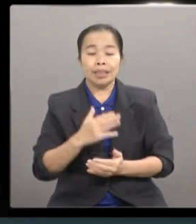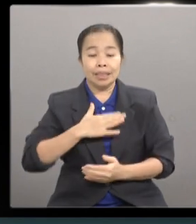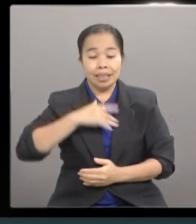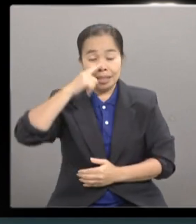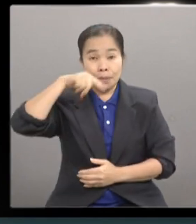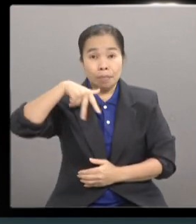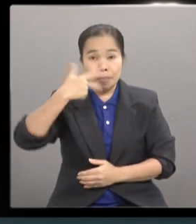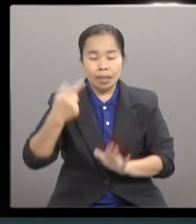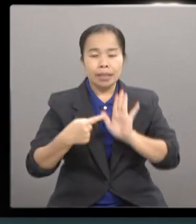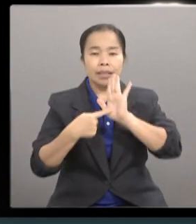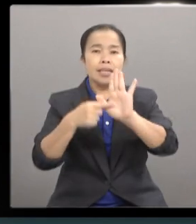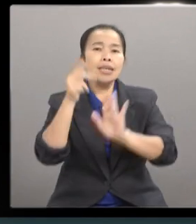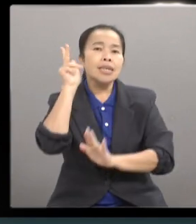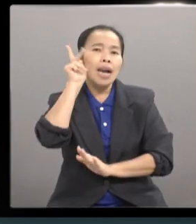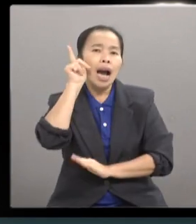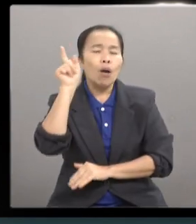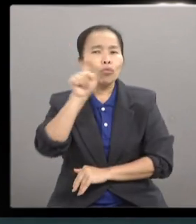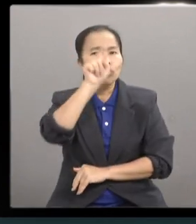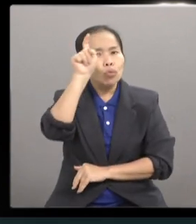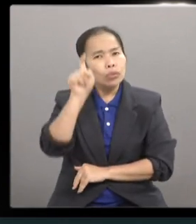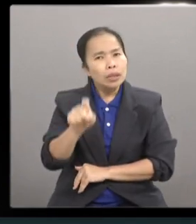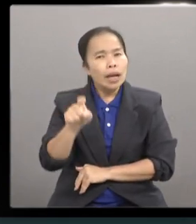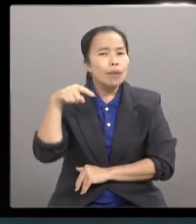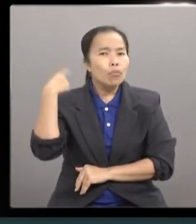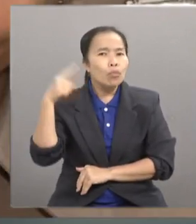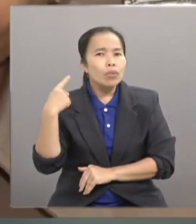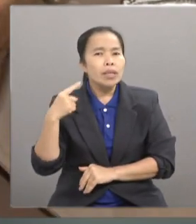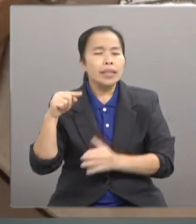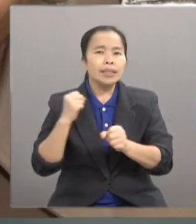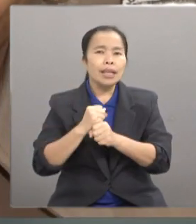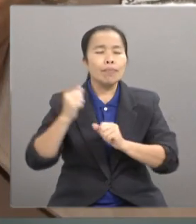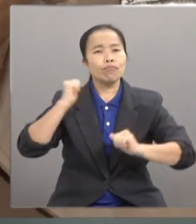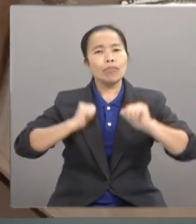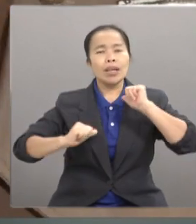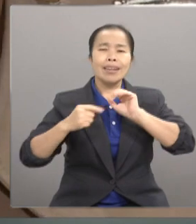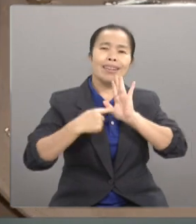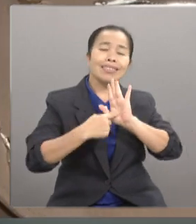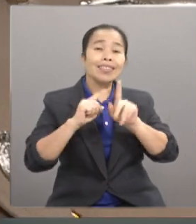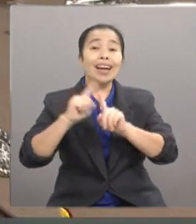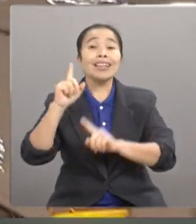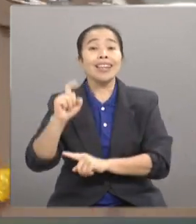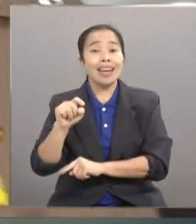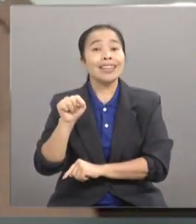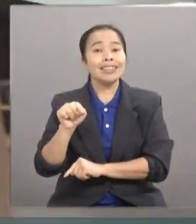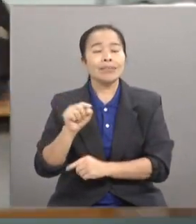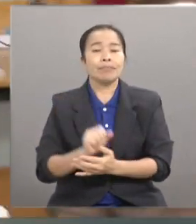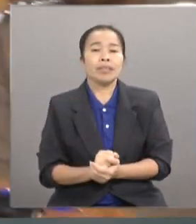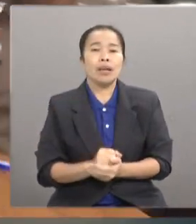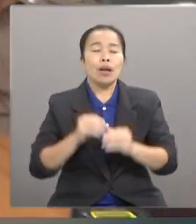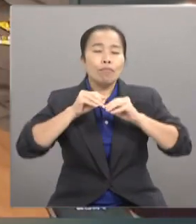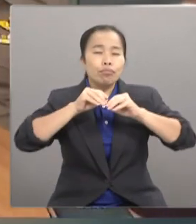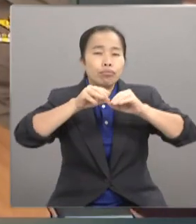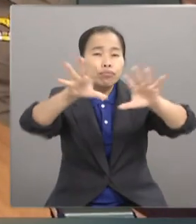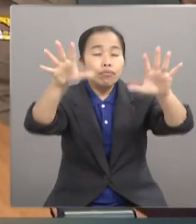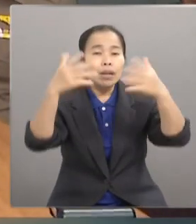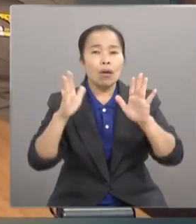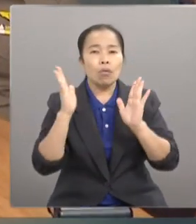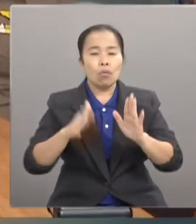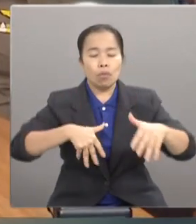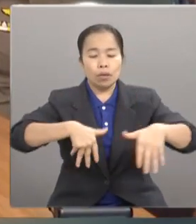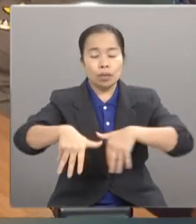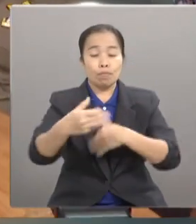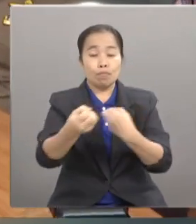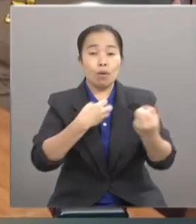ได้นำเสนอข่าวเรื่องข้อสงสัยการต่ายพิตตี้ลลาเบลหลจขานี้ออกาศไปมีคผชมให้ความเหนว่